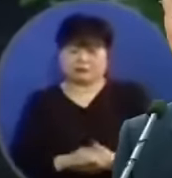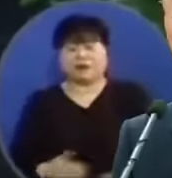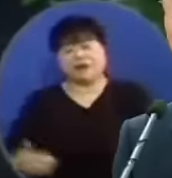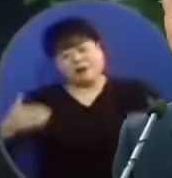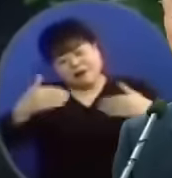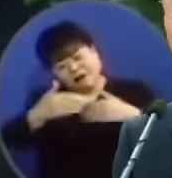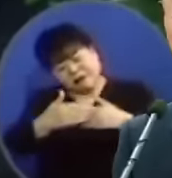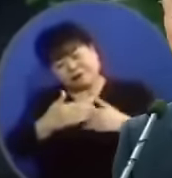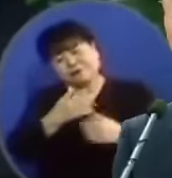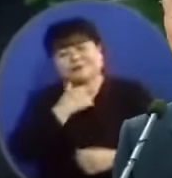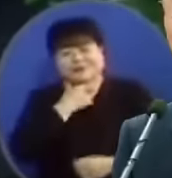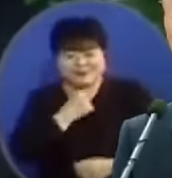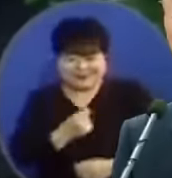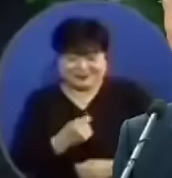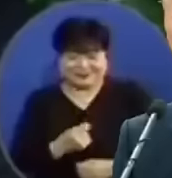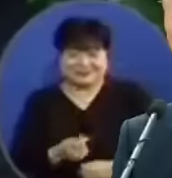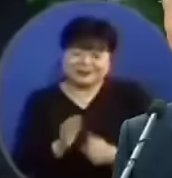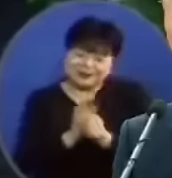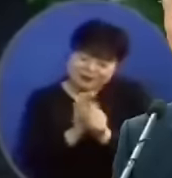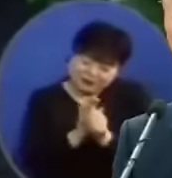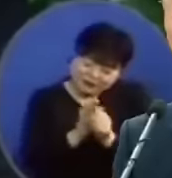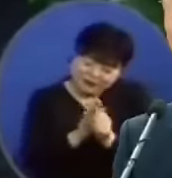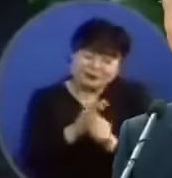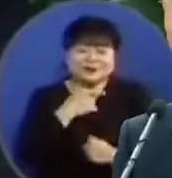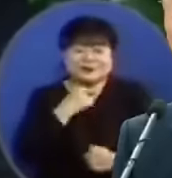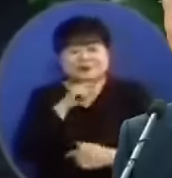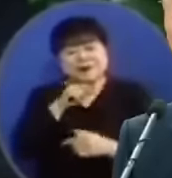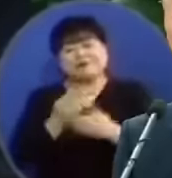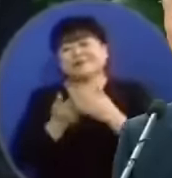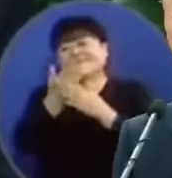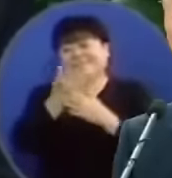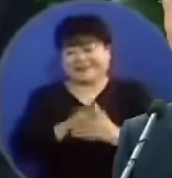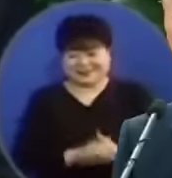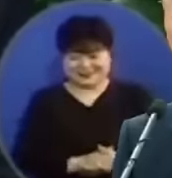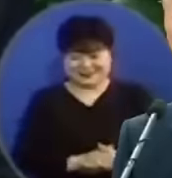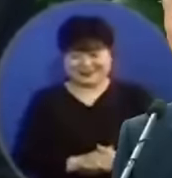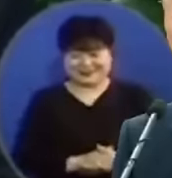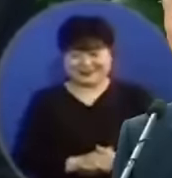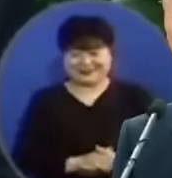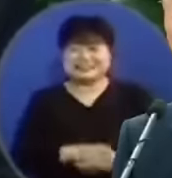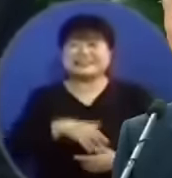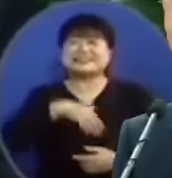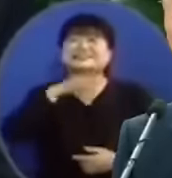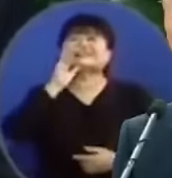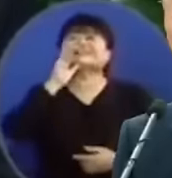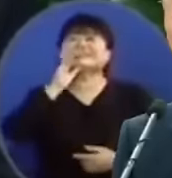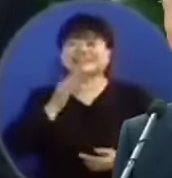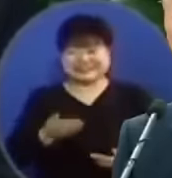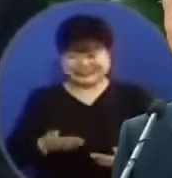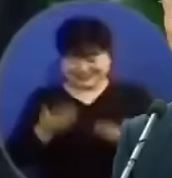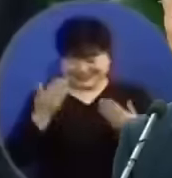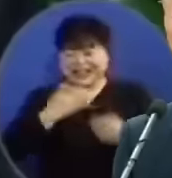안아주고 싶고 두들겨주고 싶은 마음이 생깁니다. 아마 철이 들어가는가 봅니다.